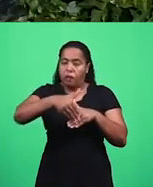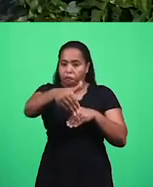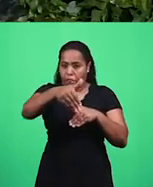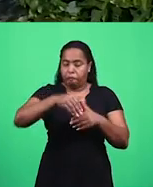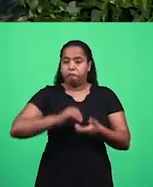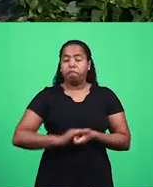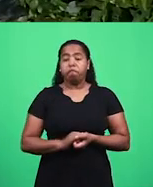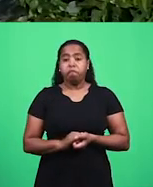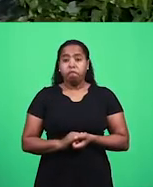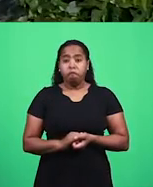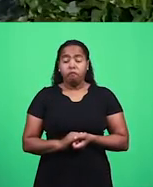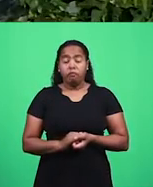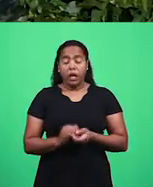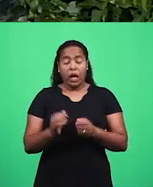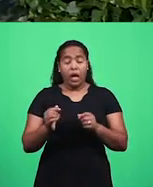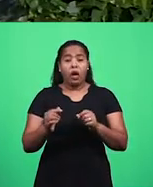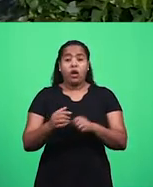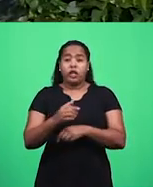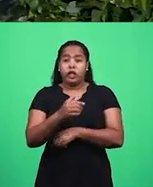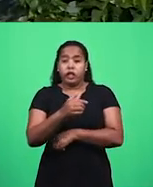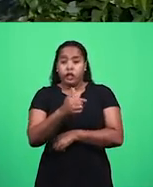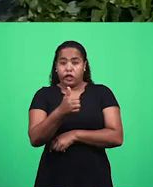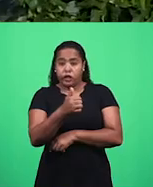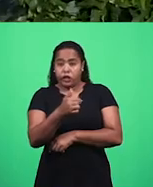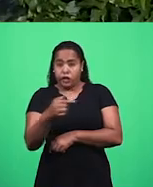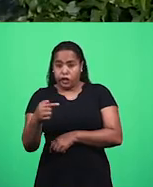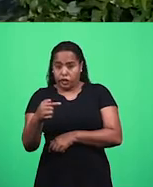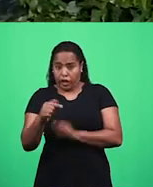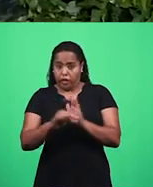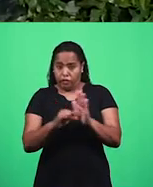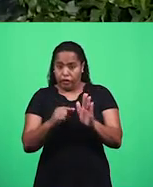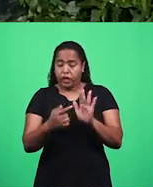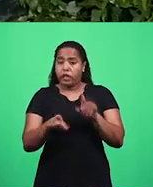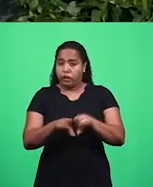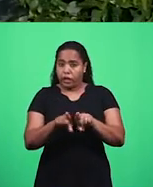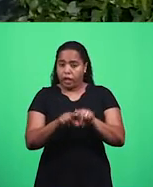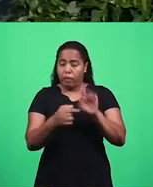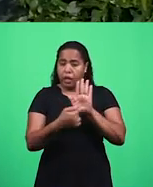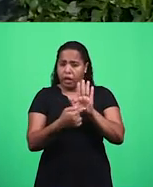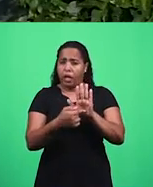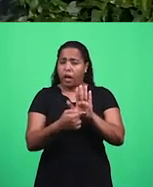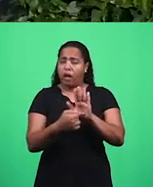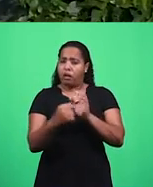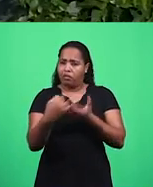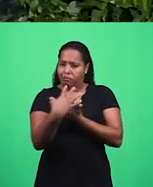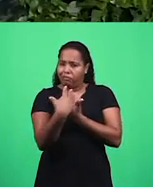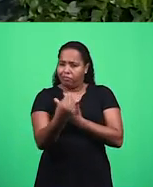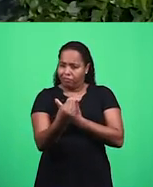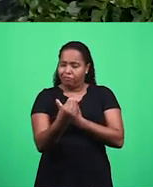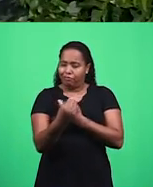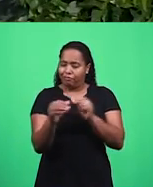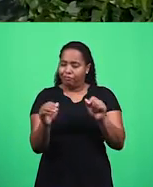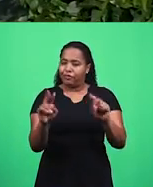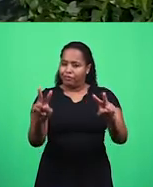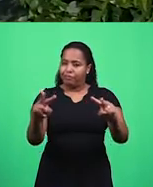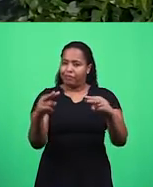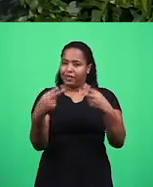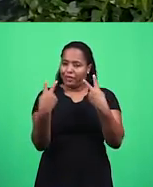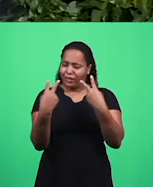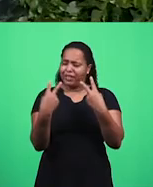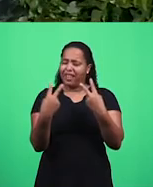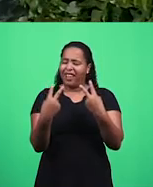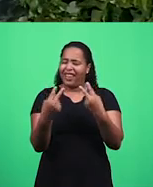да? Также и надале, также и 17 стих. Я бы хотел бы зачитать со всеми,